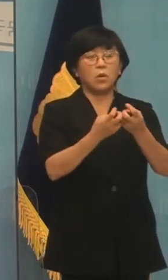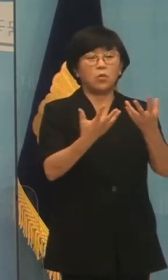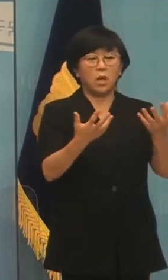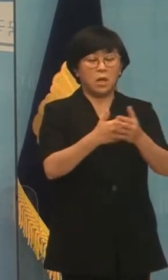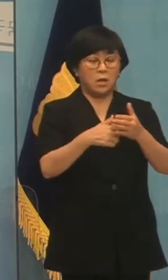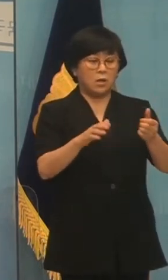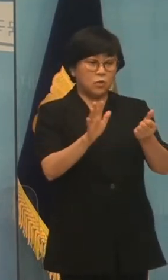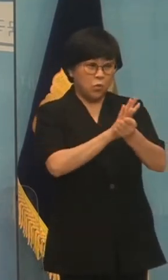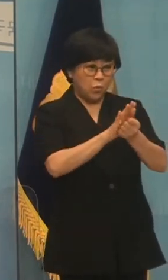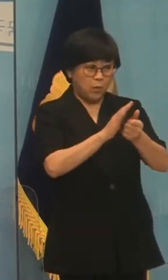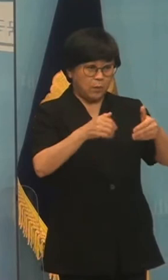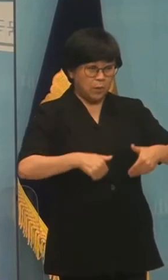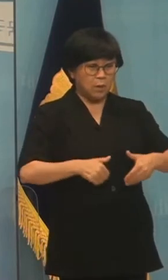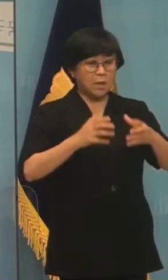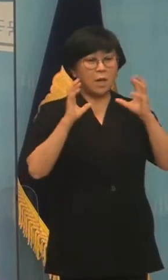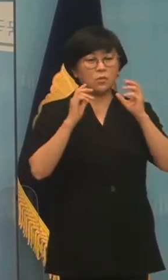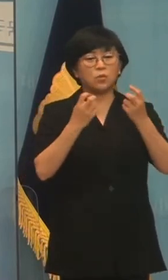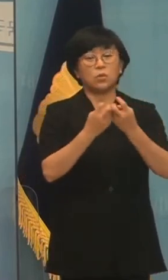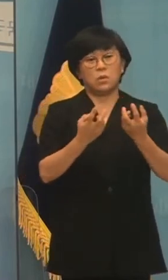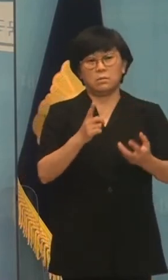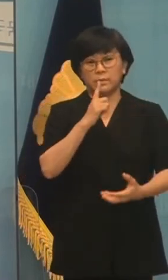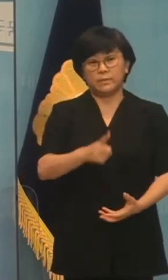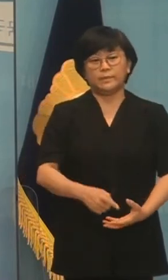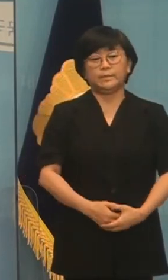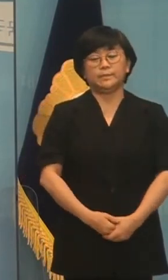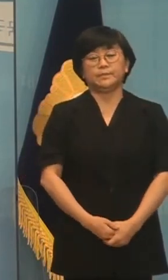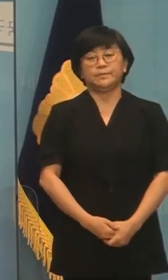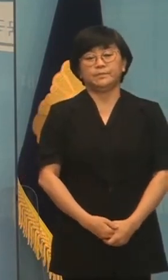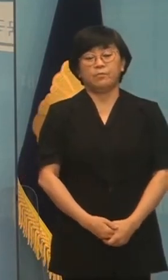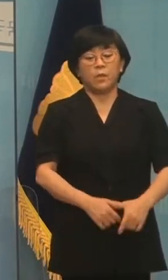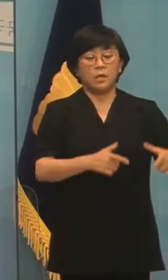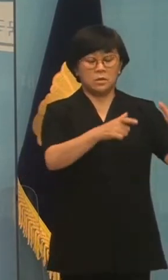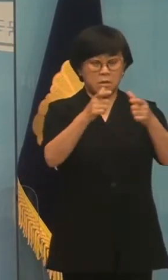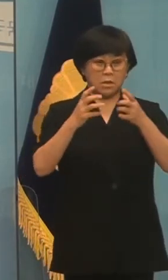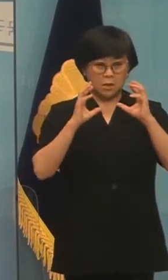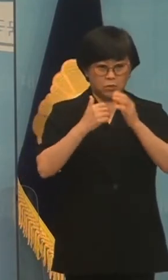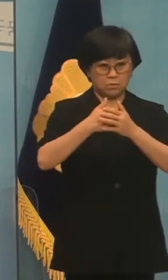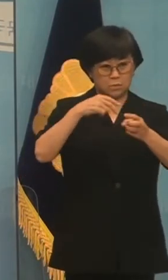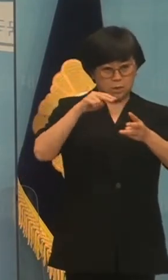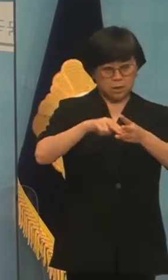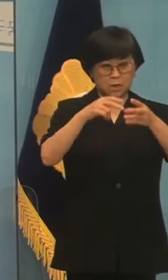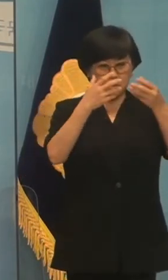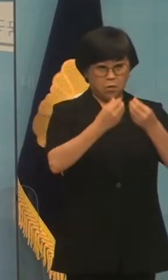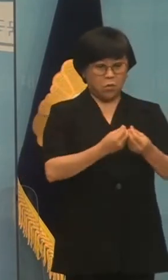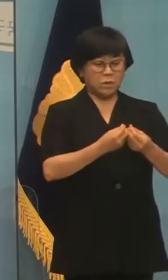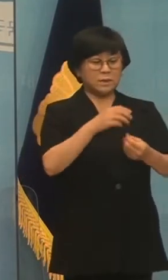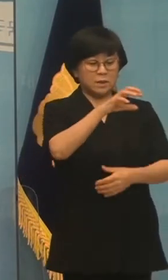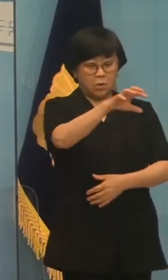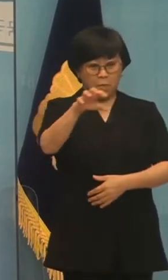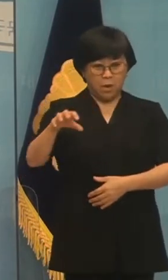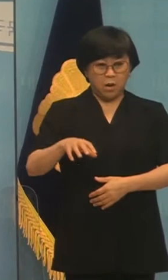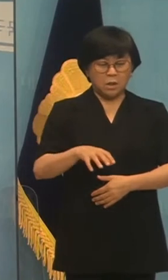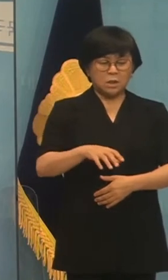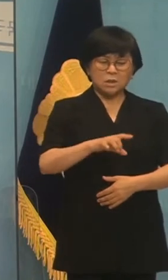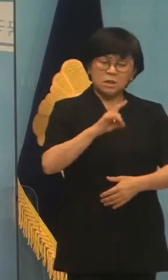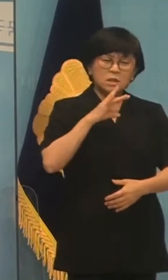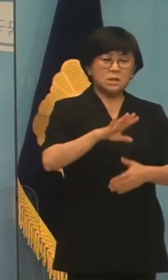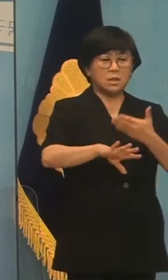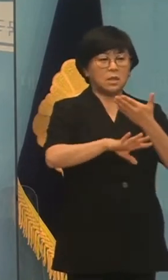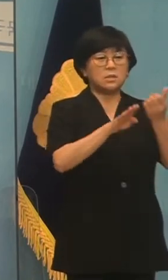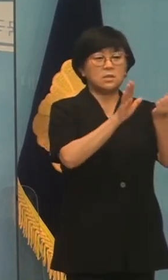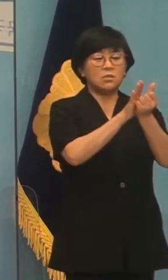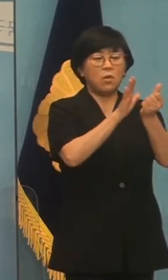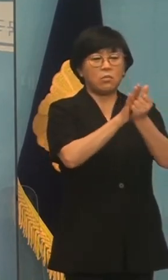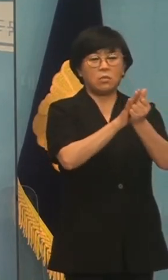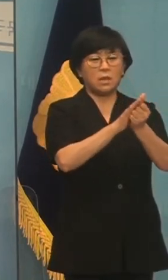돌봄이 필요한 이 많은 아이들을 어떻게 할 것입니까? 지역아동센터의 경우 지역마다 천차만별 지역 규모가